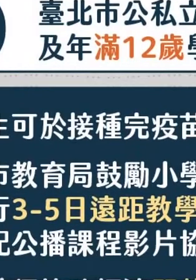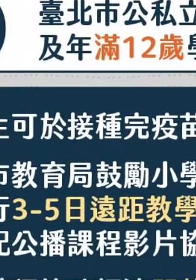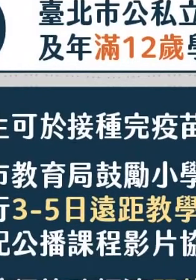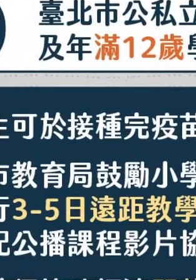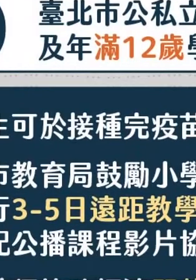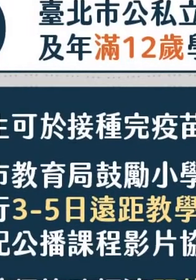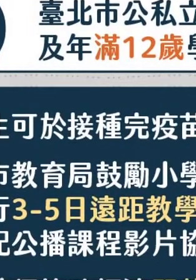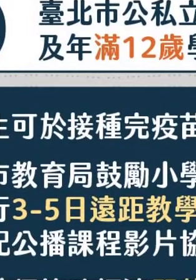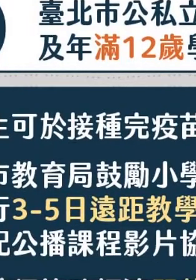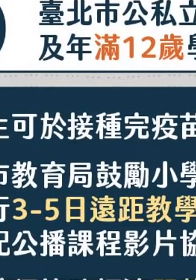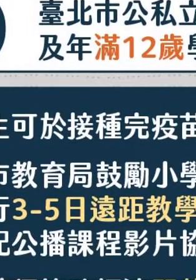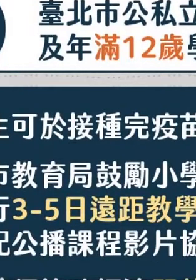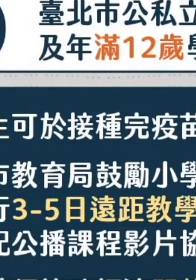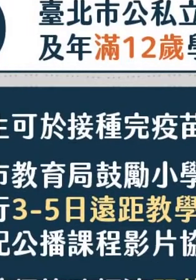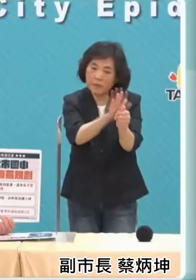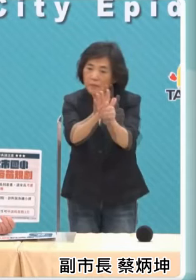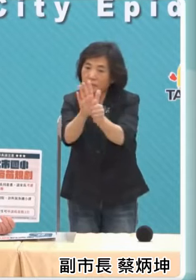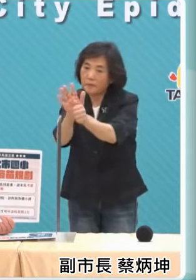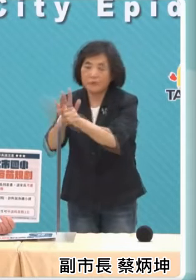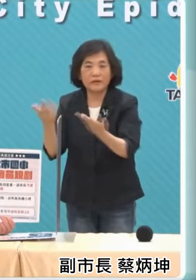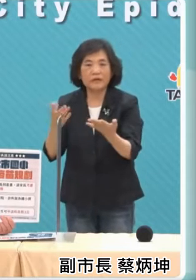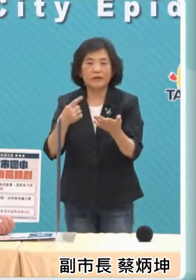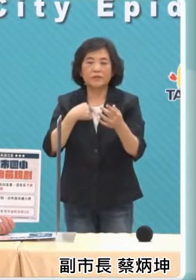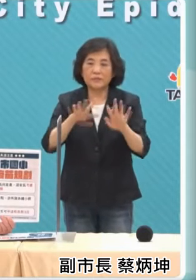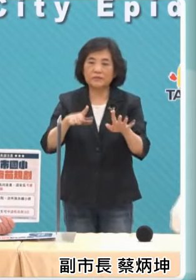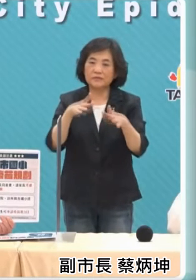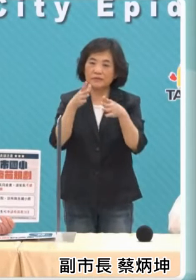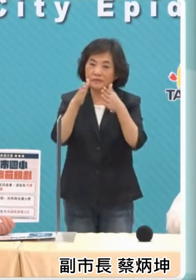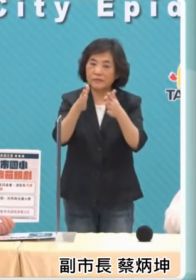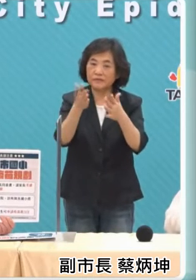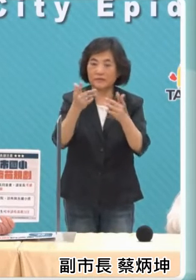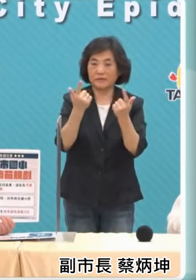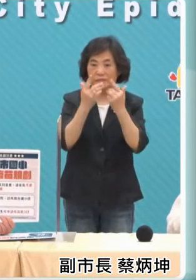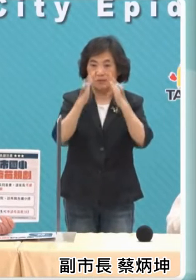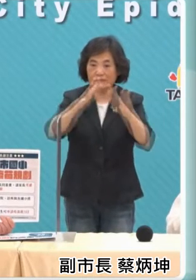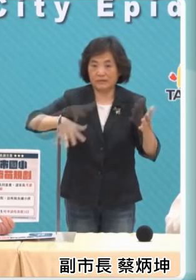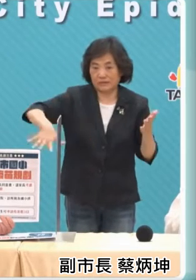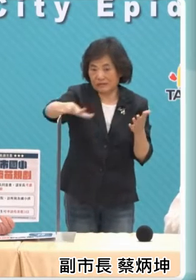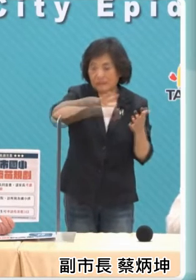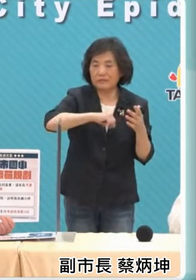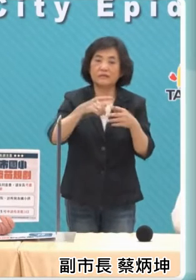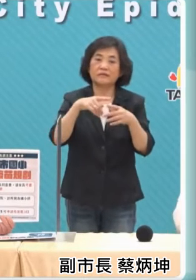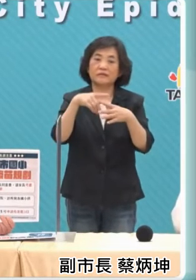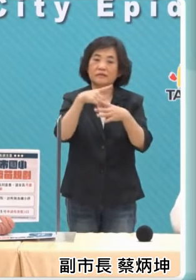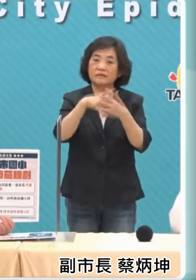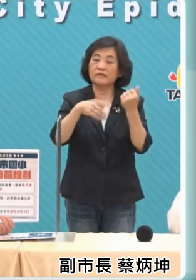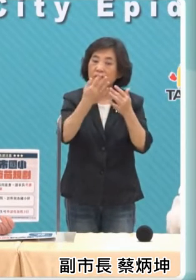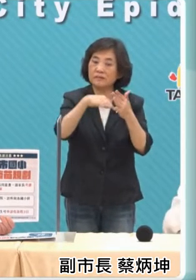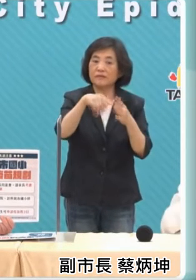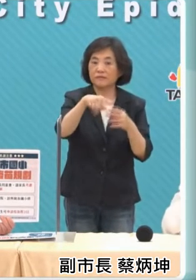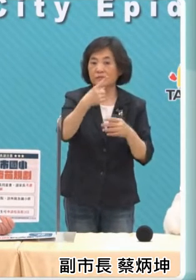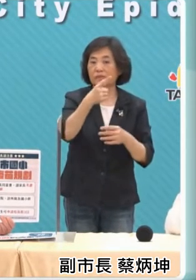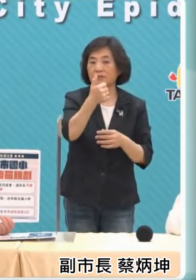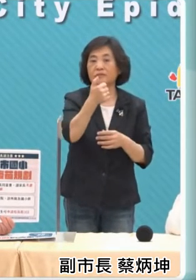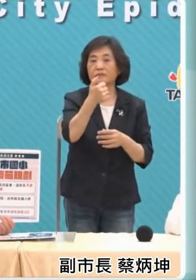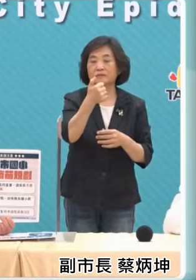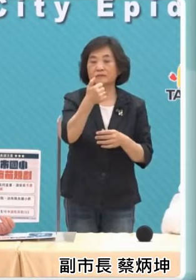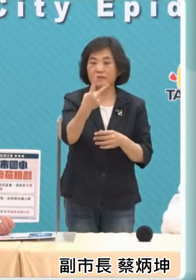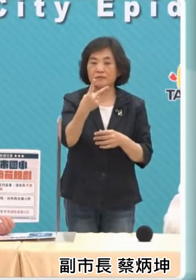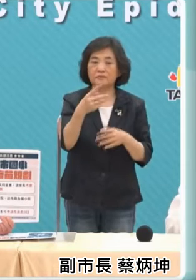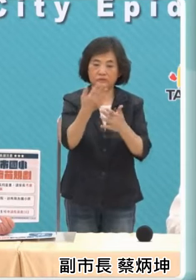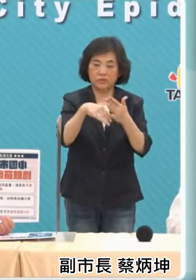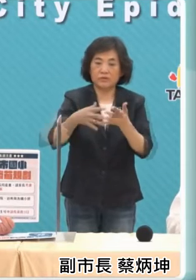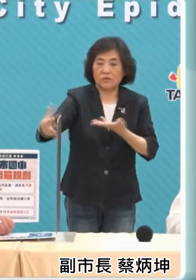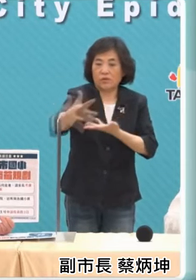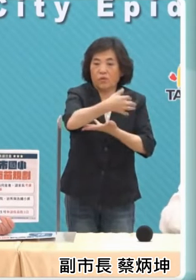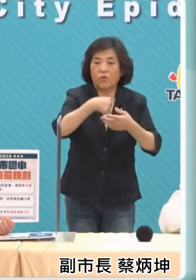教学演练。 所以我们回收了全市152所学校有回收的，那